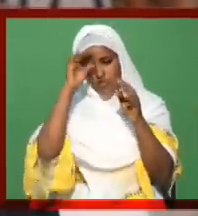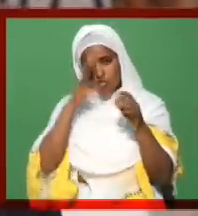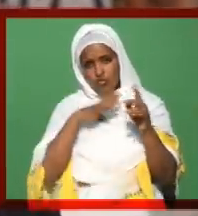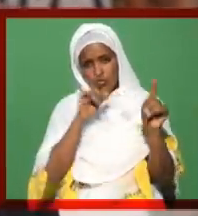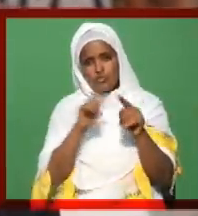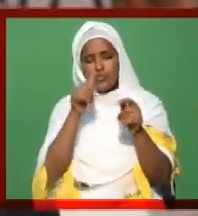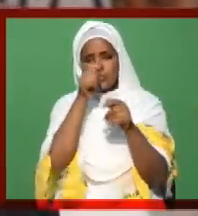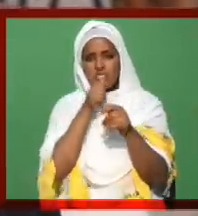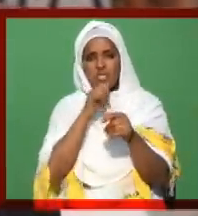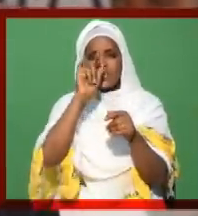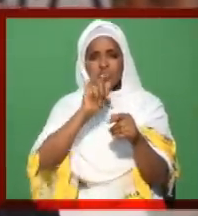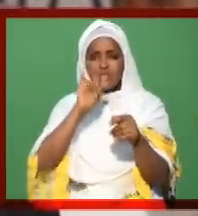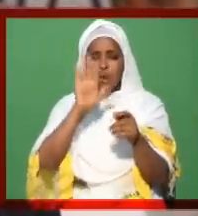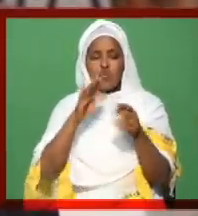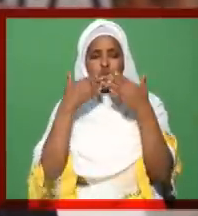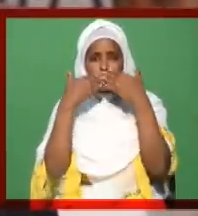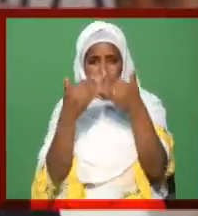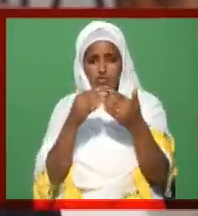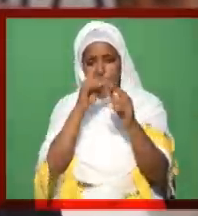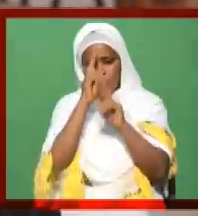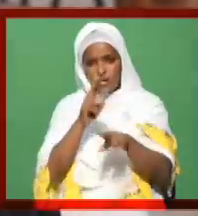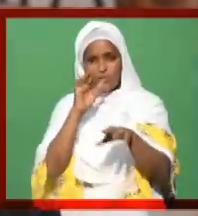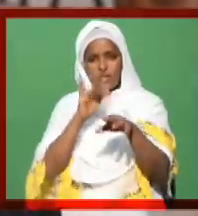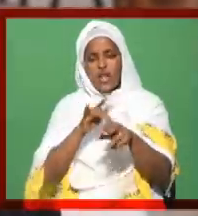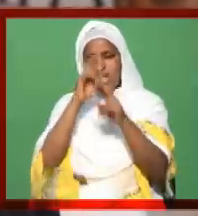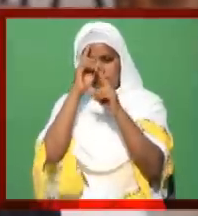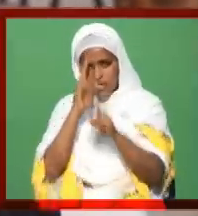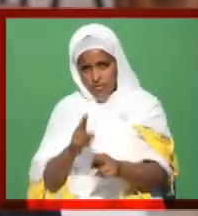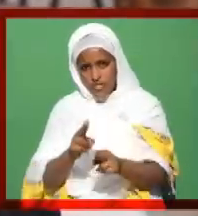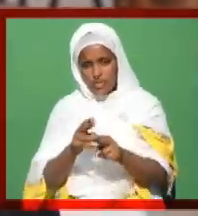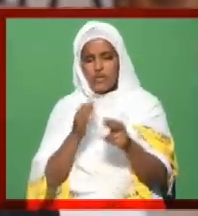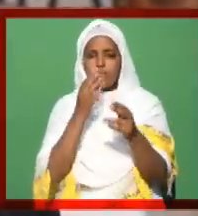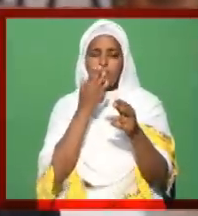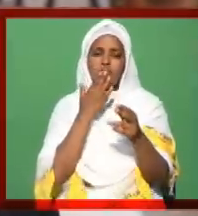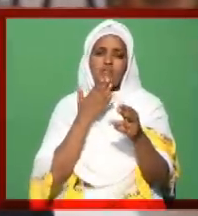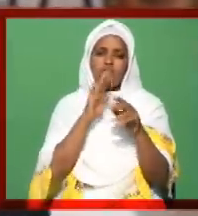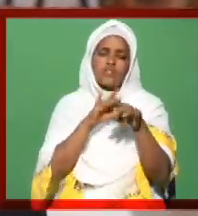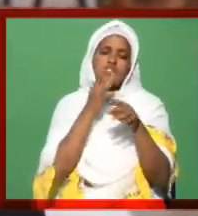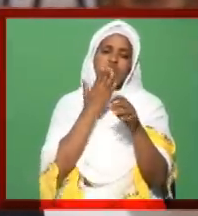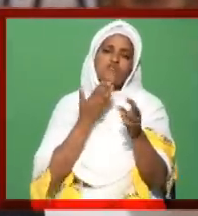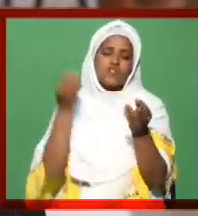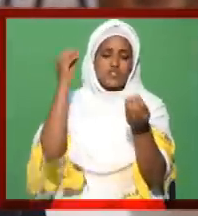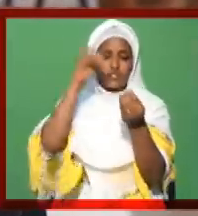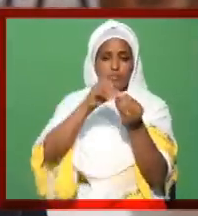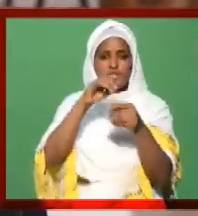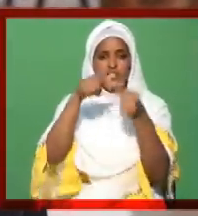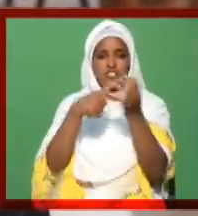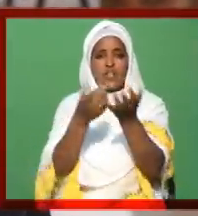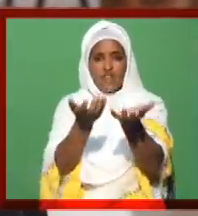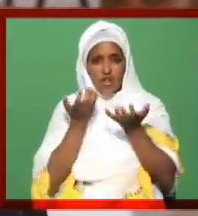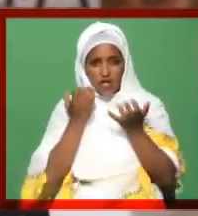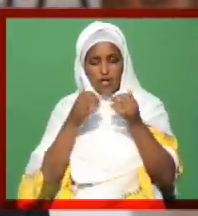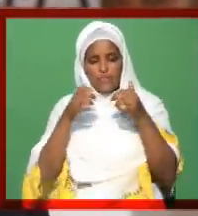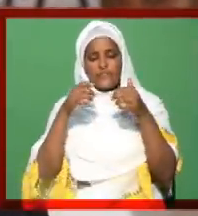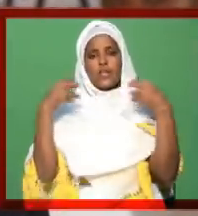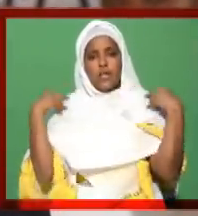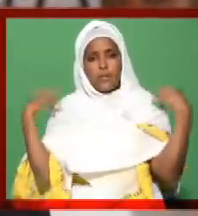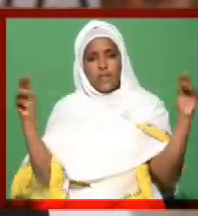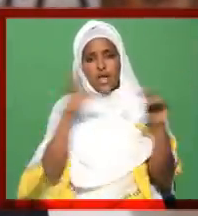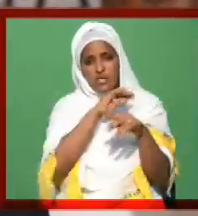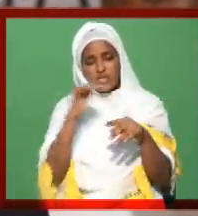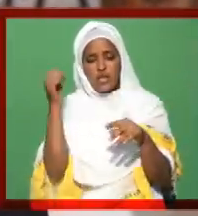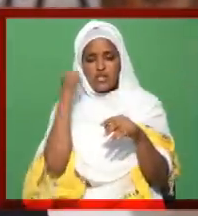በምድር ብለው ምስጢረ ሥጋዌውን አመስግነው በክብር ላይ ክብር በጣይም ላይ ጣይም እንዲጨመርላቸው ስለፈለገ